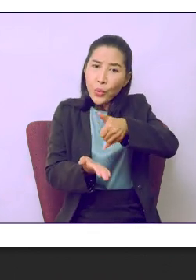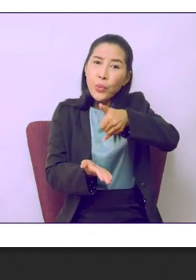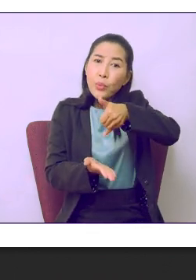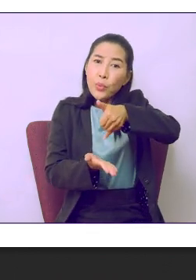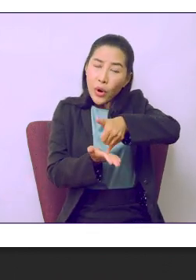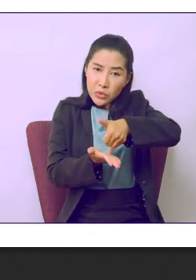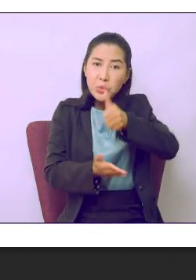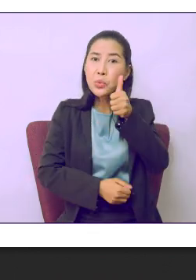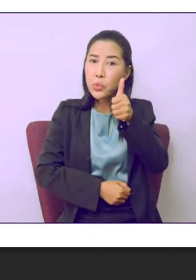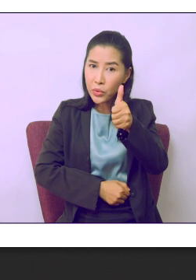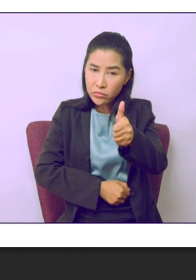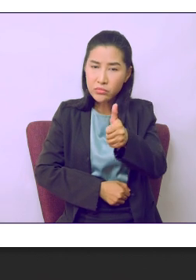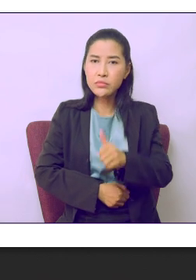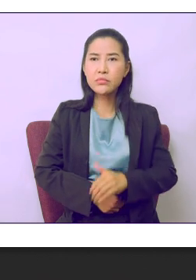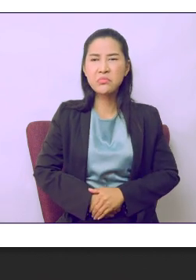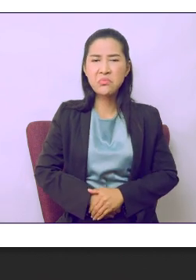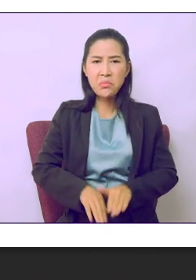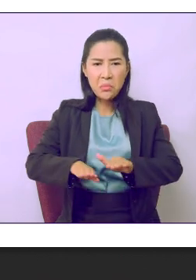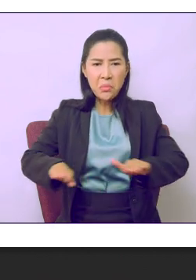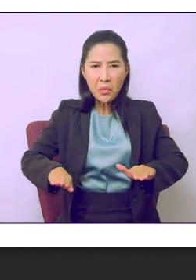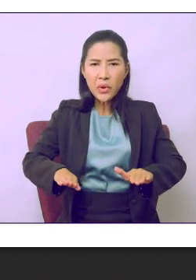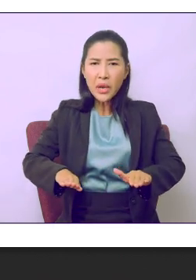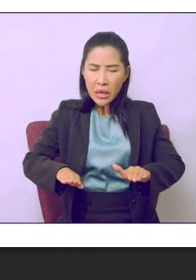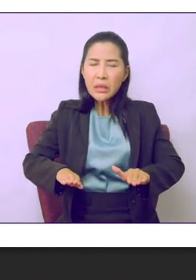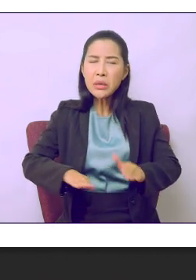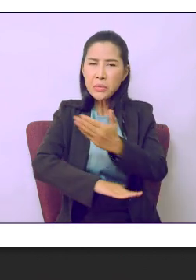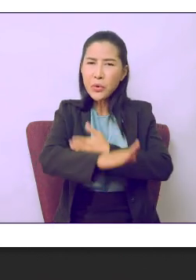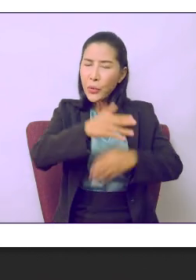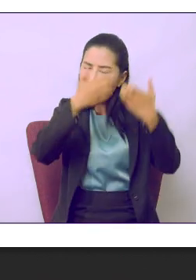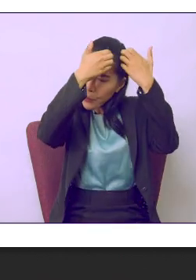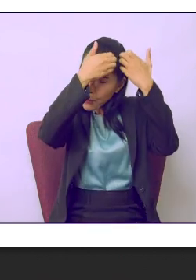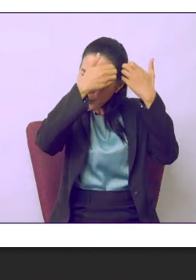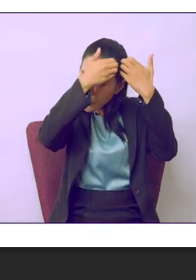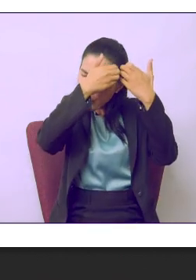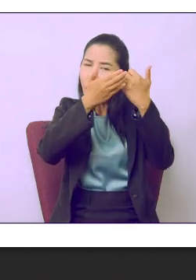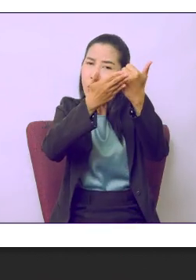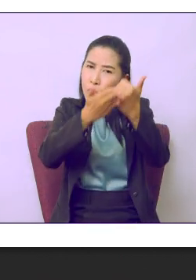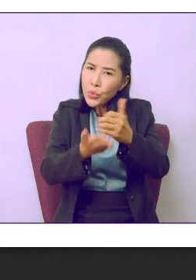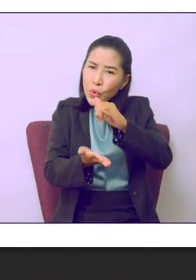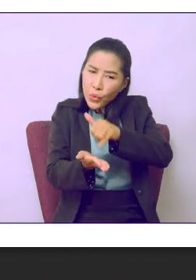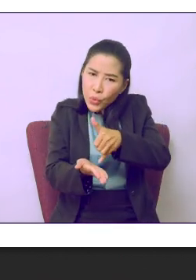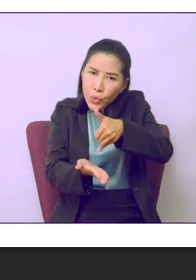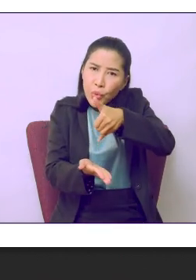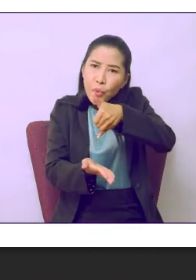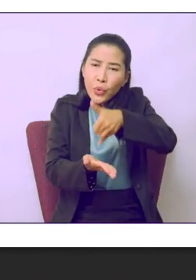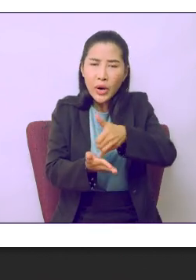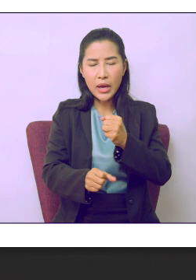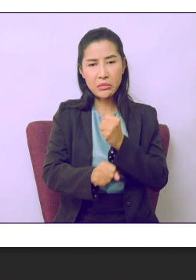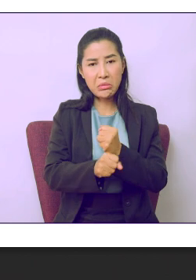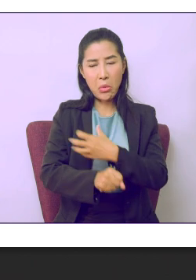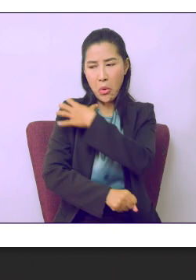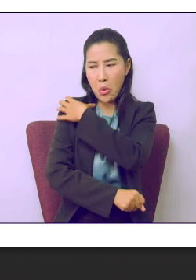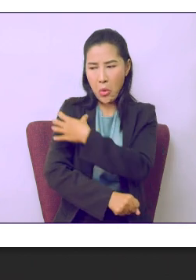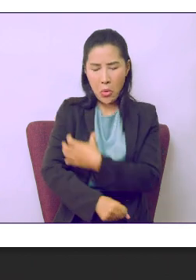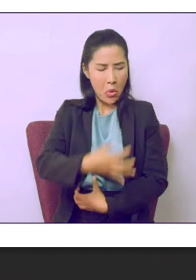ซีเวียเนาะเพราะว่าผมก็มีเด็กน้องสมองพิการเฝึกกับผมด้วยนะครับก็ต้องช่วยนะครับเรื่องการทรงตัวเรื่องการทำงานของกล้ามเนื้อให้